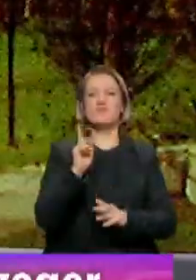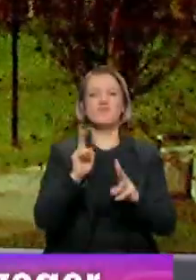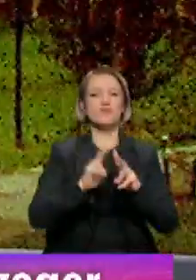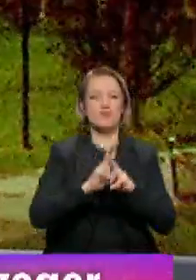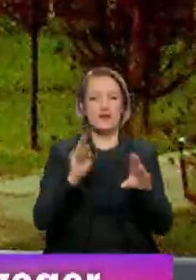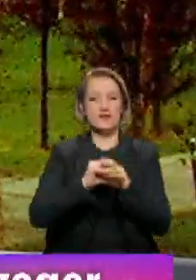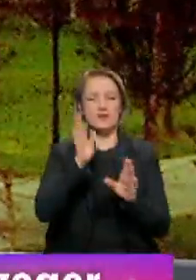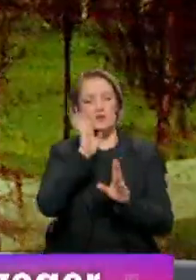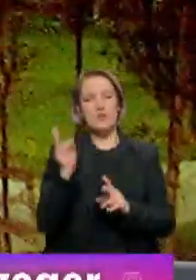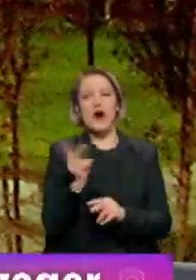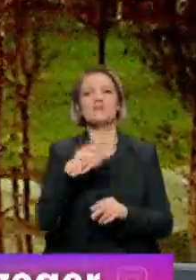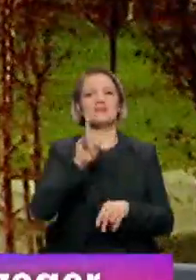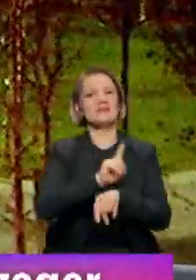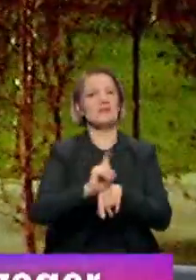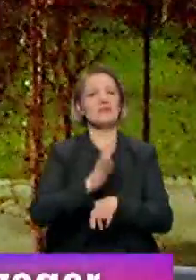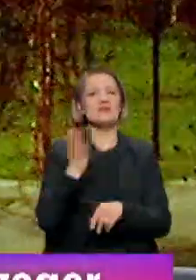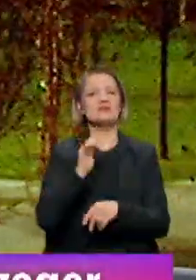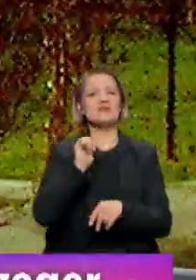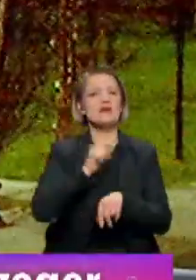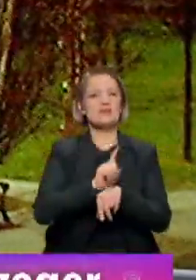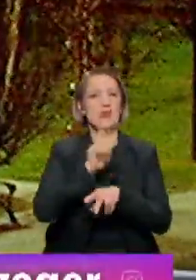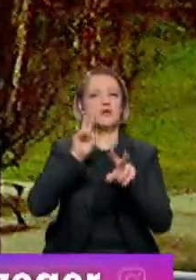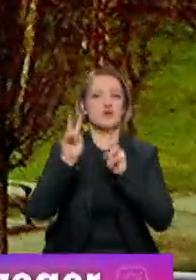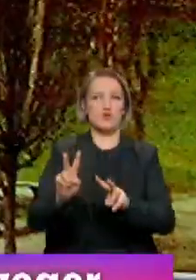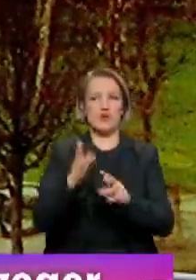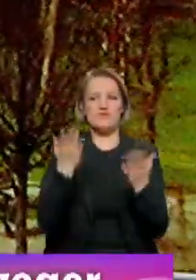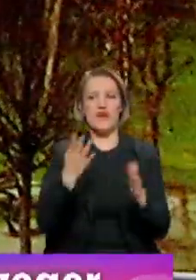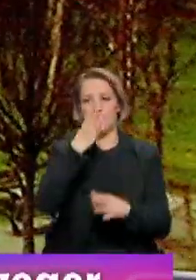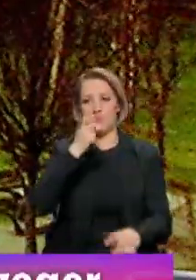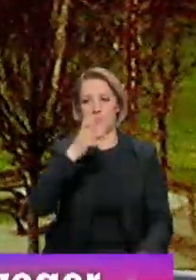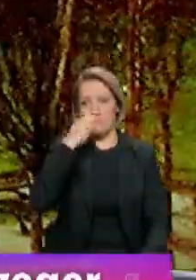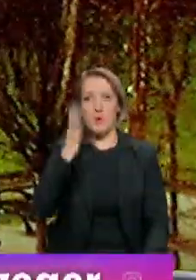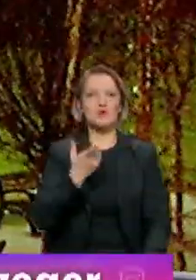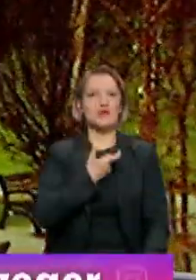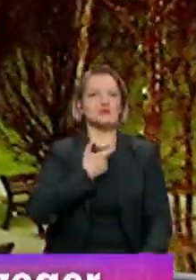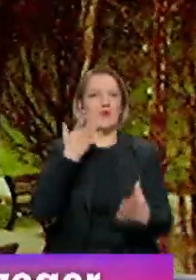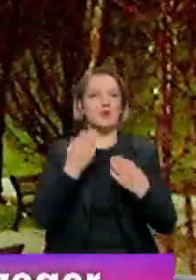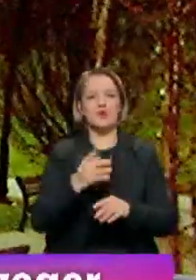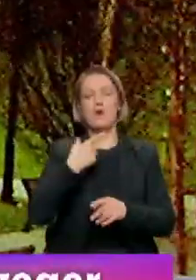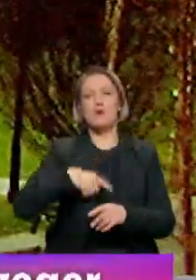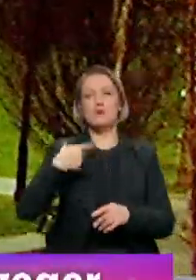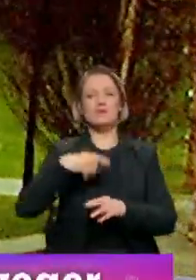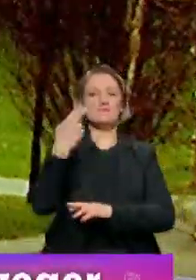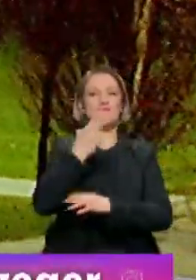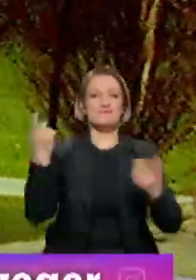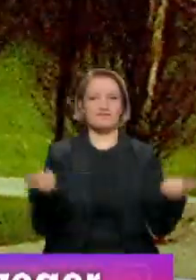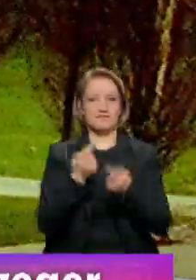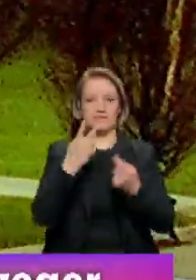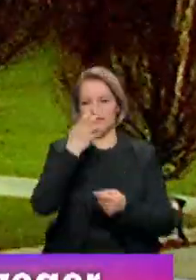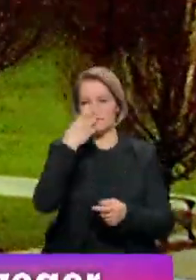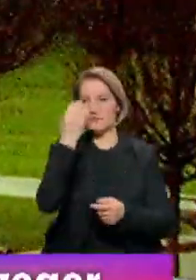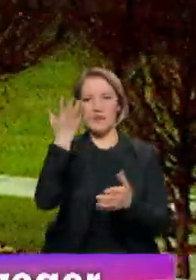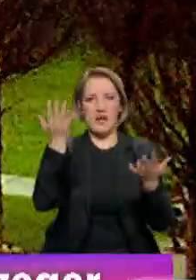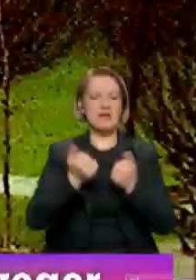uykumuzun kaçmadığı zamanları nasıl ve ne zaman görebileceğiz ve promosyon yasalaşsın Özel sektör çalışanları da alsın